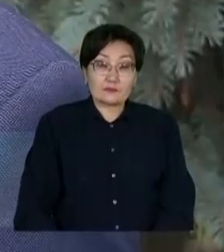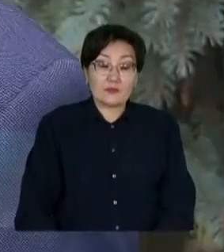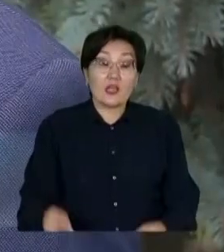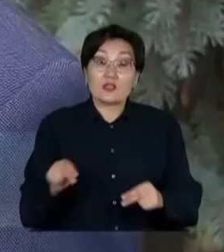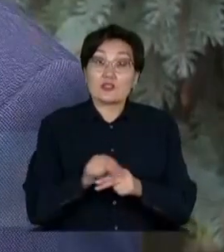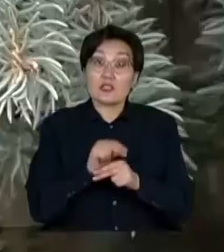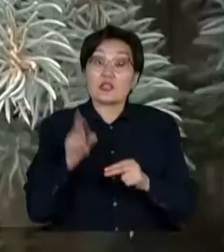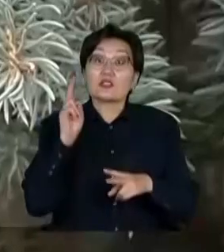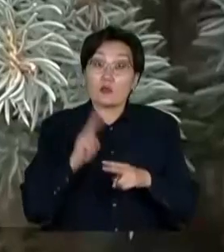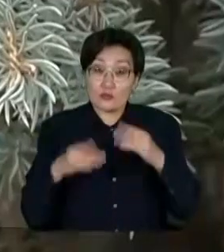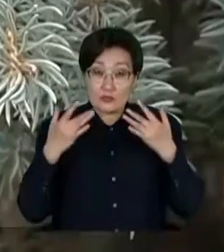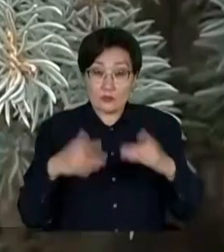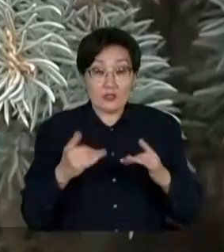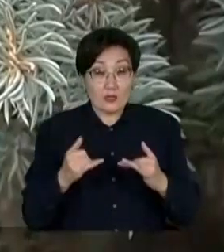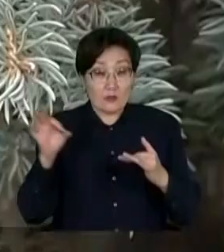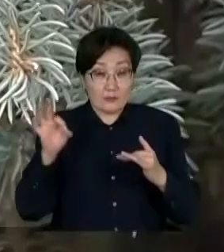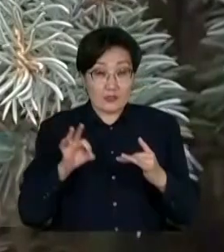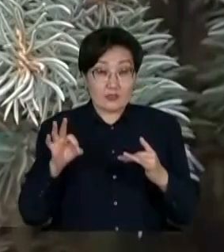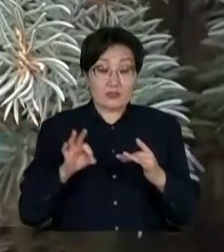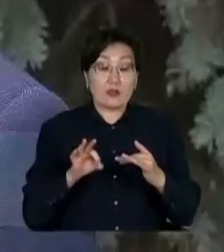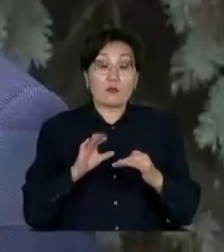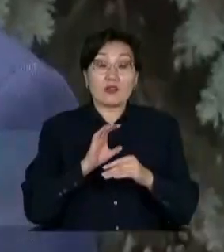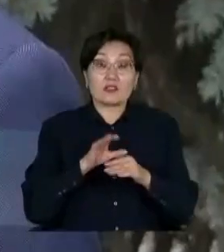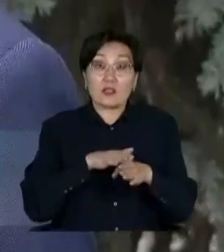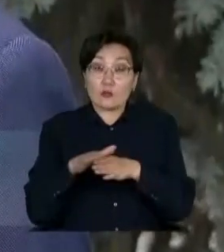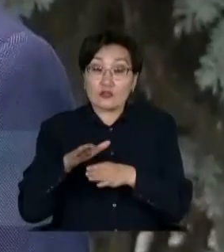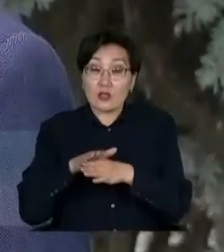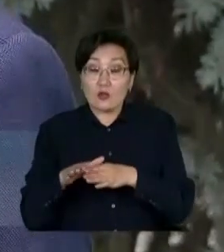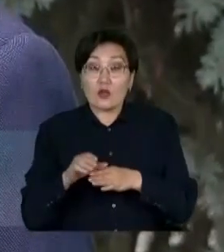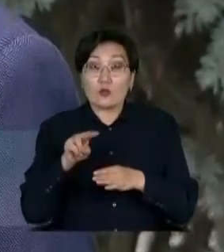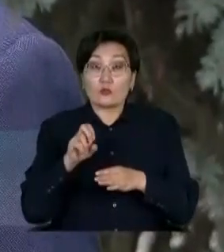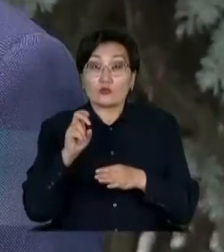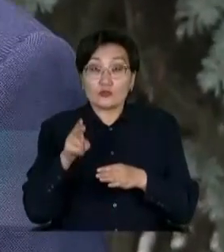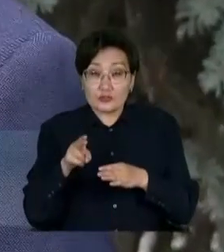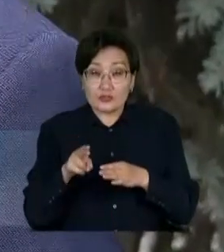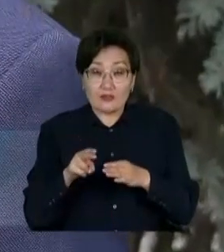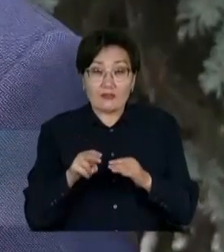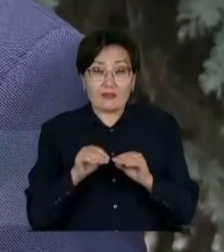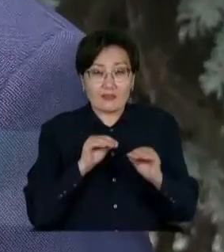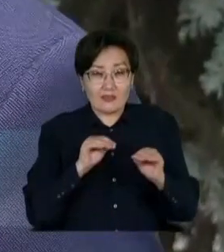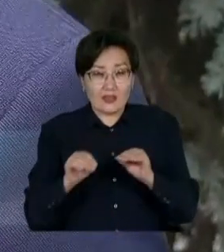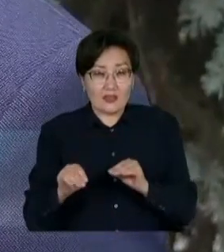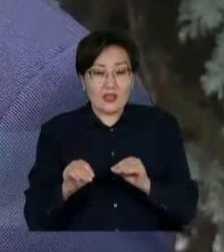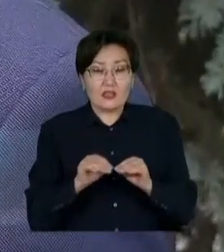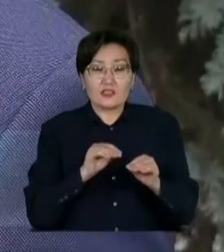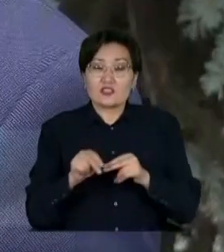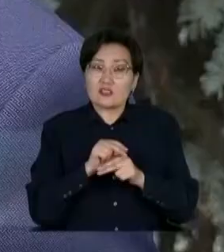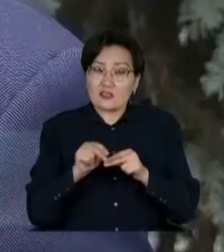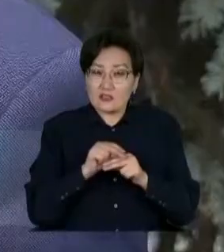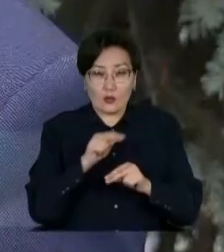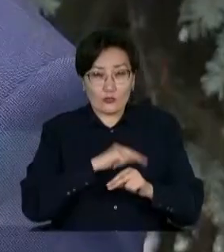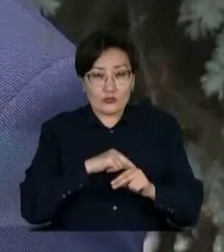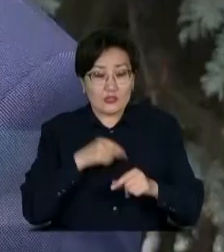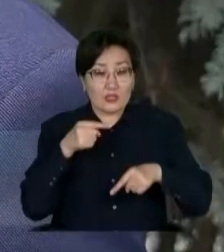Ремонты закончены. На данный момент производится пусконаладочные работы. Вот. И